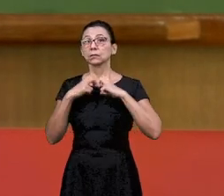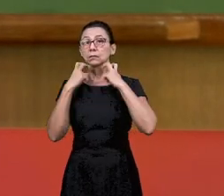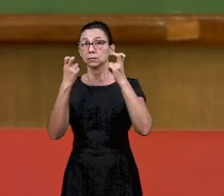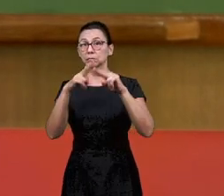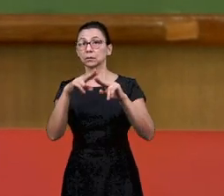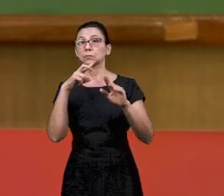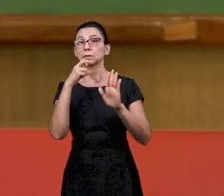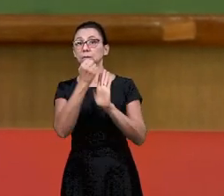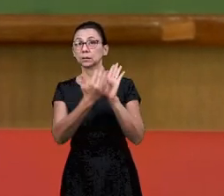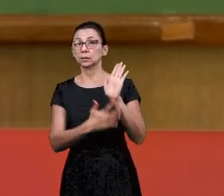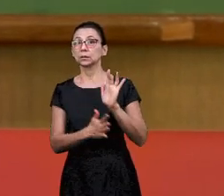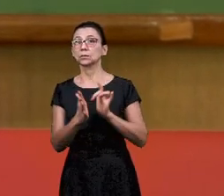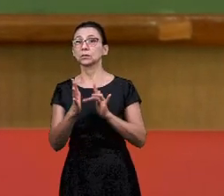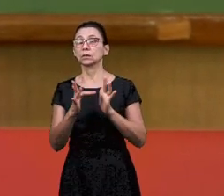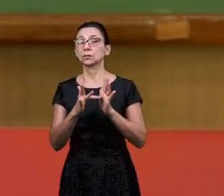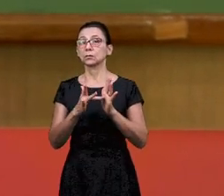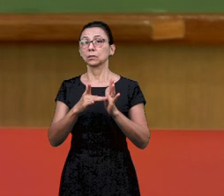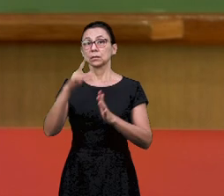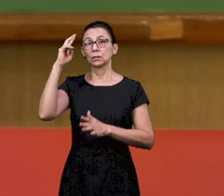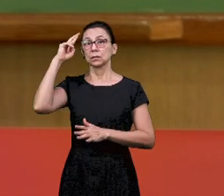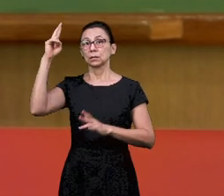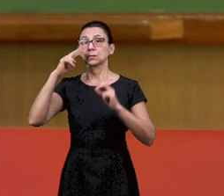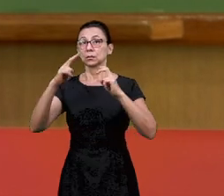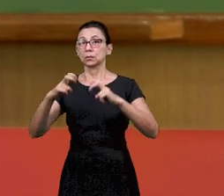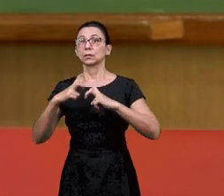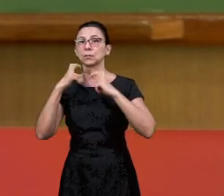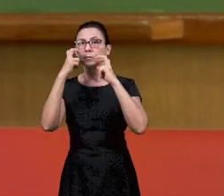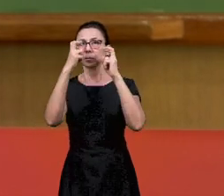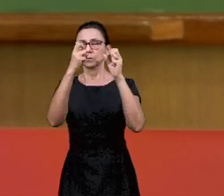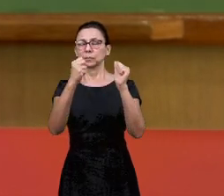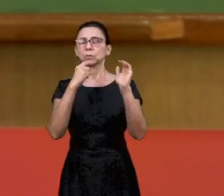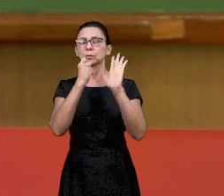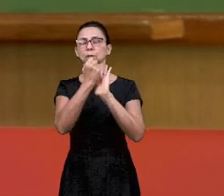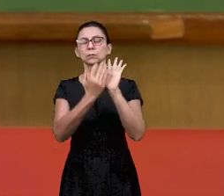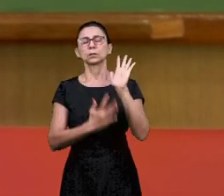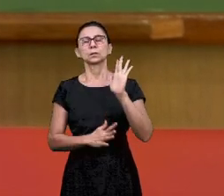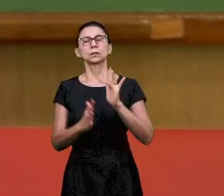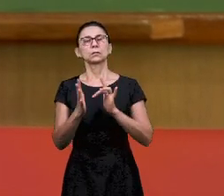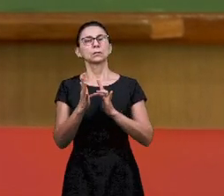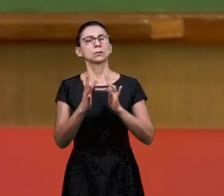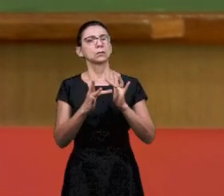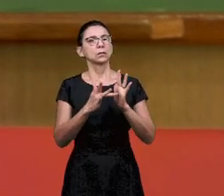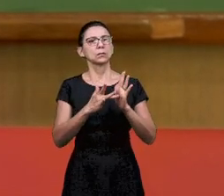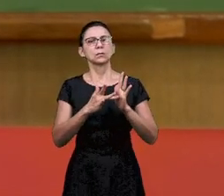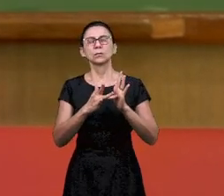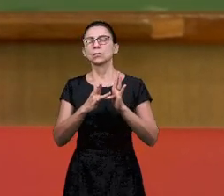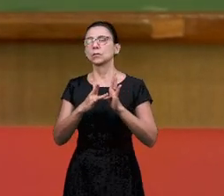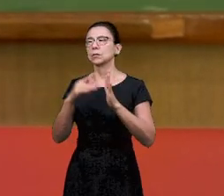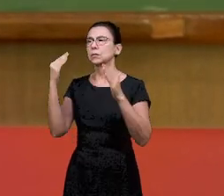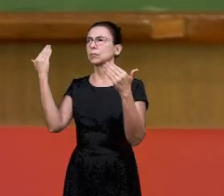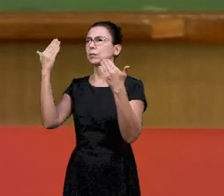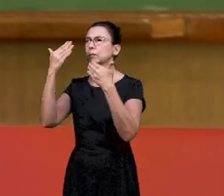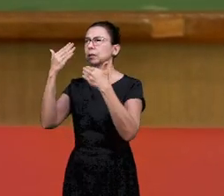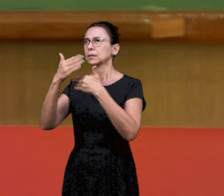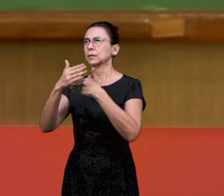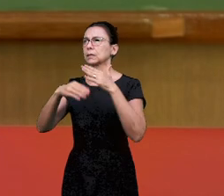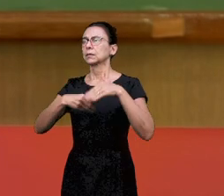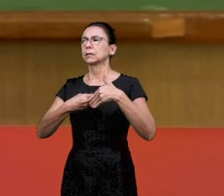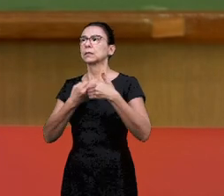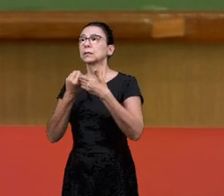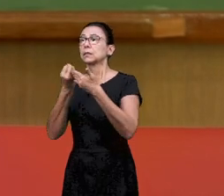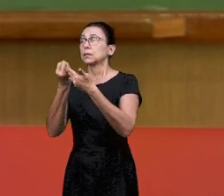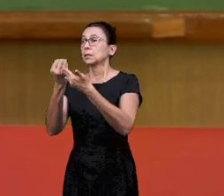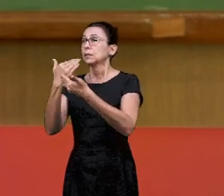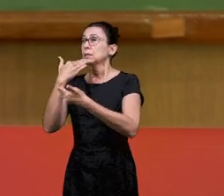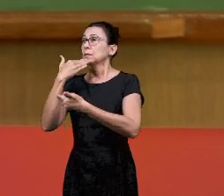prier par le sang de Jésus. Seigneur, nous prions par le pouvoir qui est dans le sang du Seigneur Jésus. Nous nous mettons à tes pieds en demandant, Seigneur,